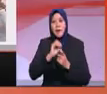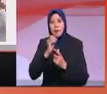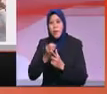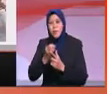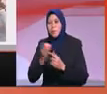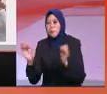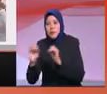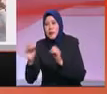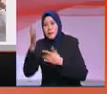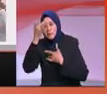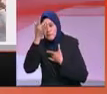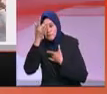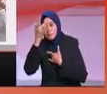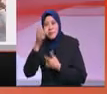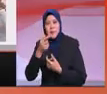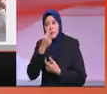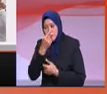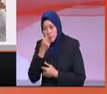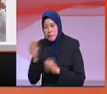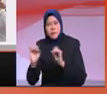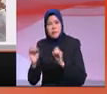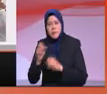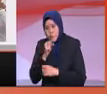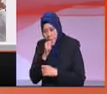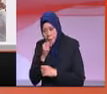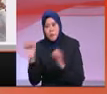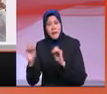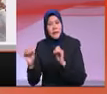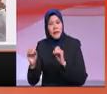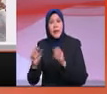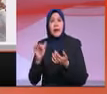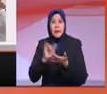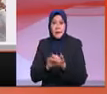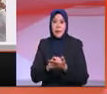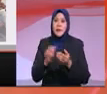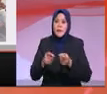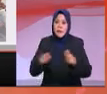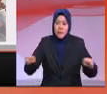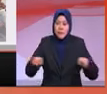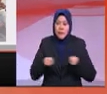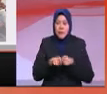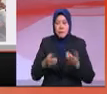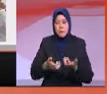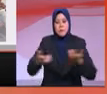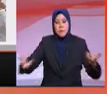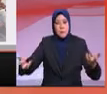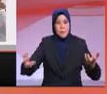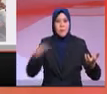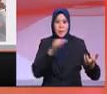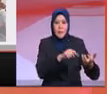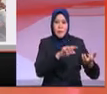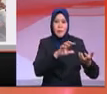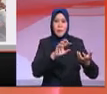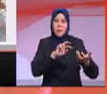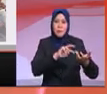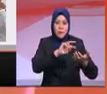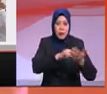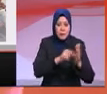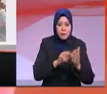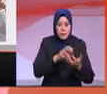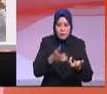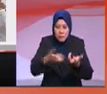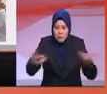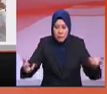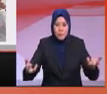berisiko. Contohnya yang tiada gejala dan juga gejala ringan kita tempatkan di pusat kuarantin, dan juga yang mereka